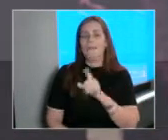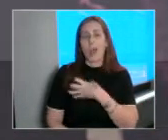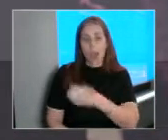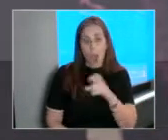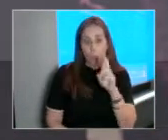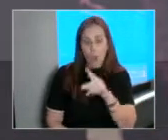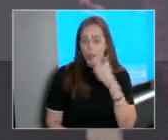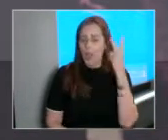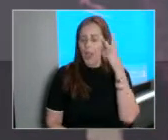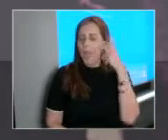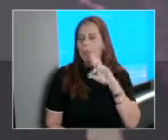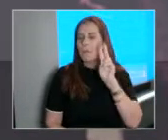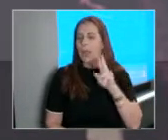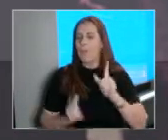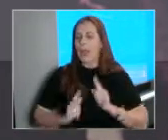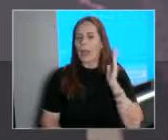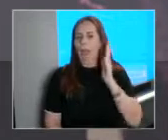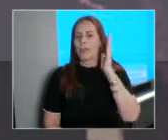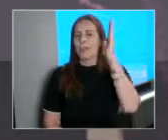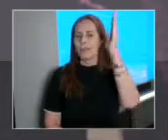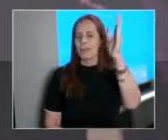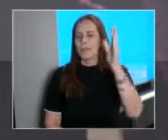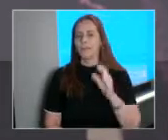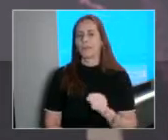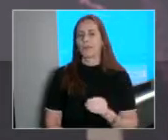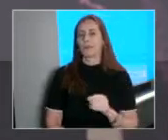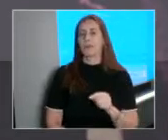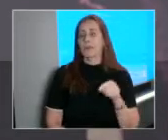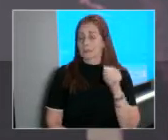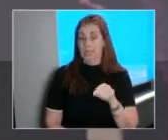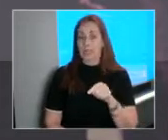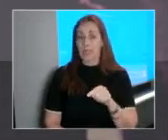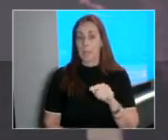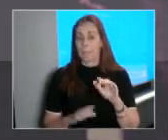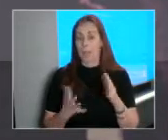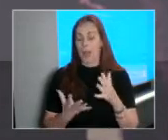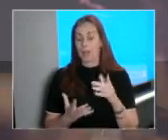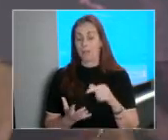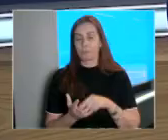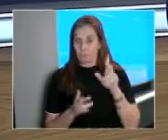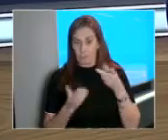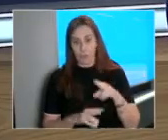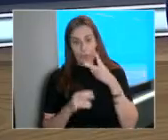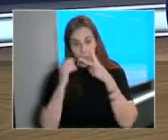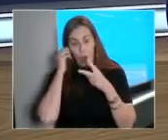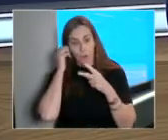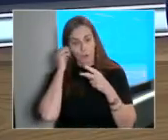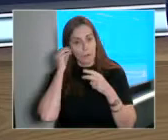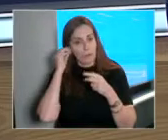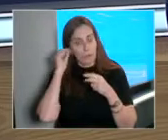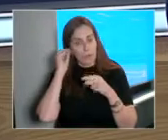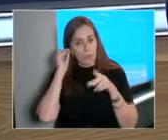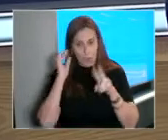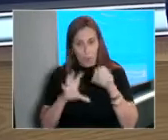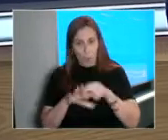הבין את ההסתכלות הארוכת טווח של מה שקורה פה, אני חושב, וזה מה שתפס אותו. היום אנחנו יכולים לראות פילנטרופיה